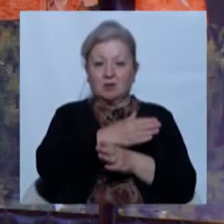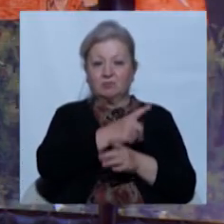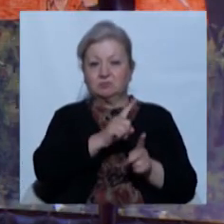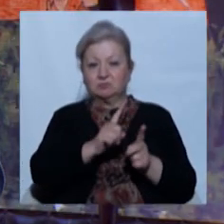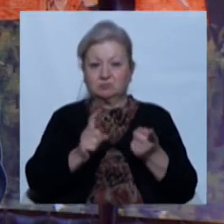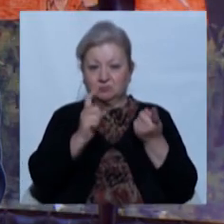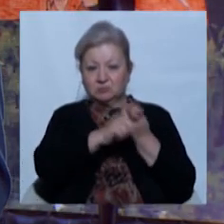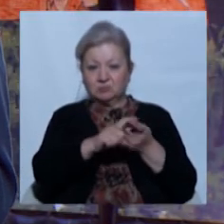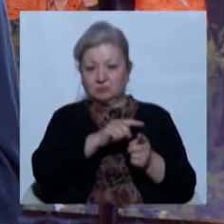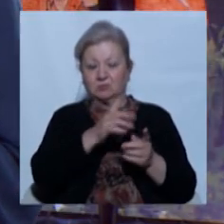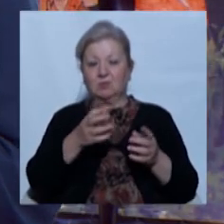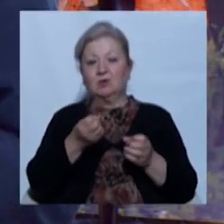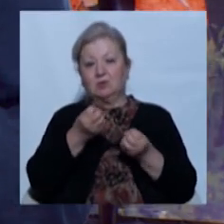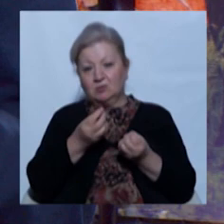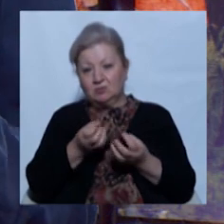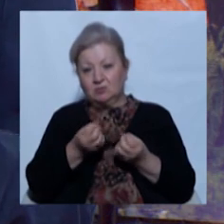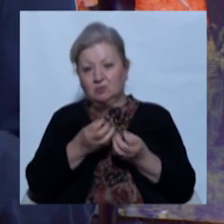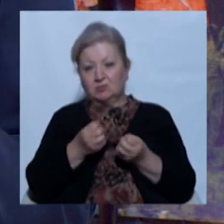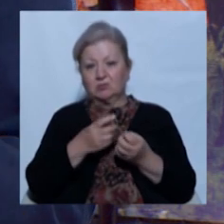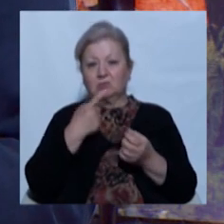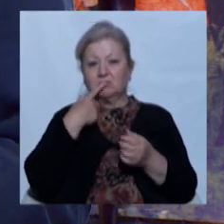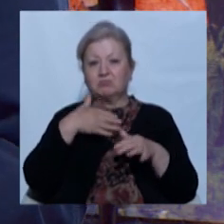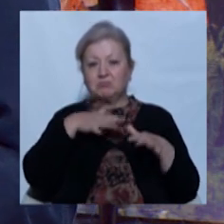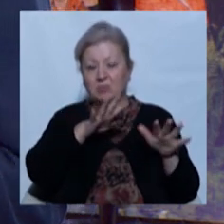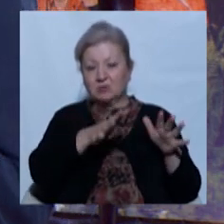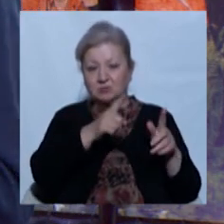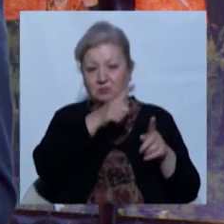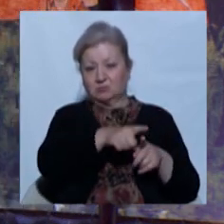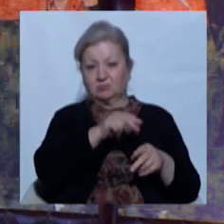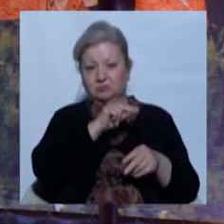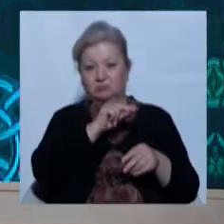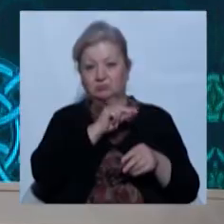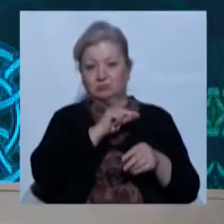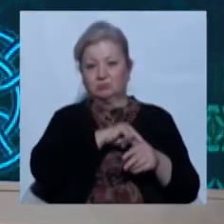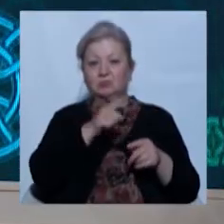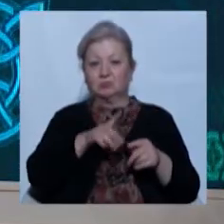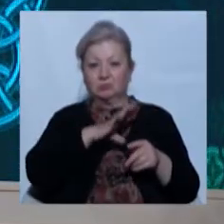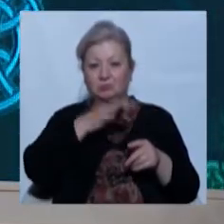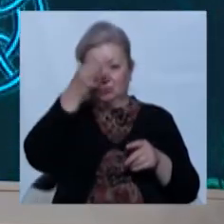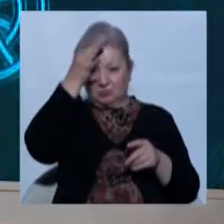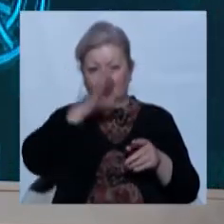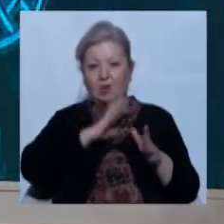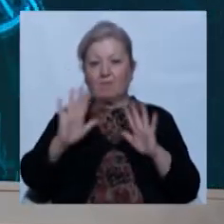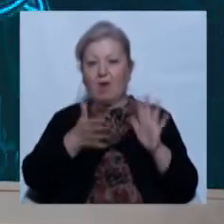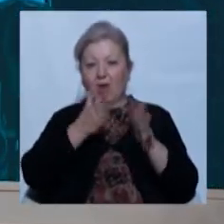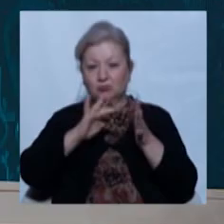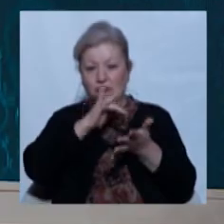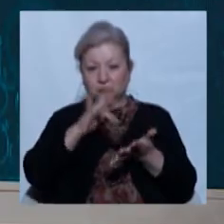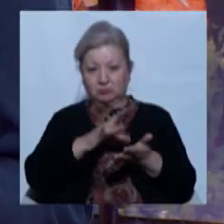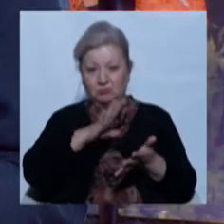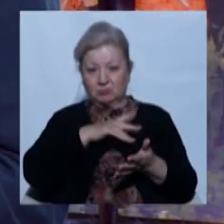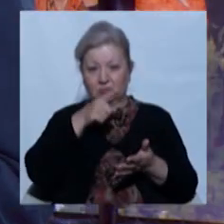მეთევზეობას. გარდა ამისა მეზღვაურობა, ხო, იმიტომ რომ ჩვენ ვახსენეთ ბათუმზე ვილაპარაკეთ და ბათუმი